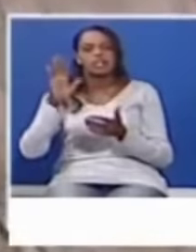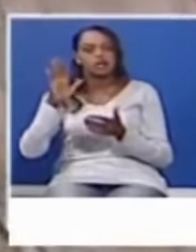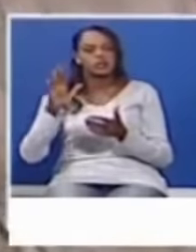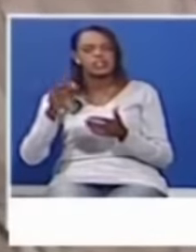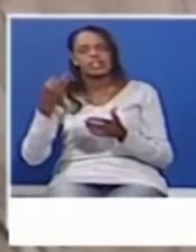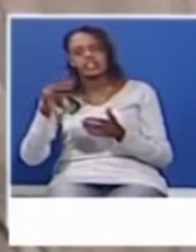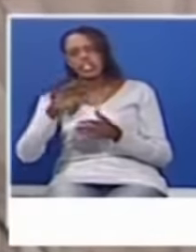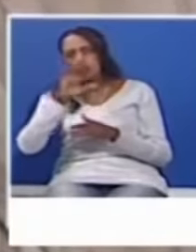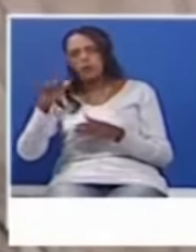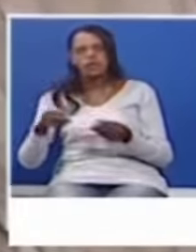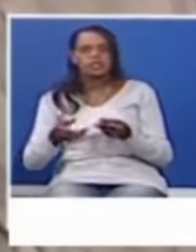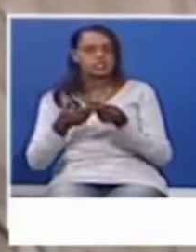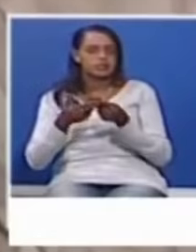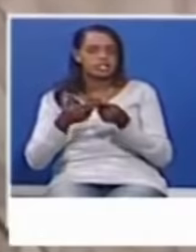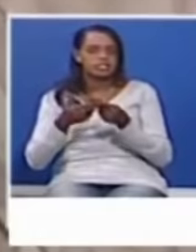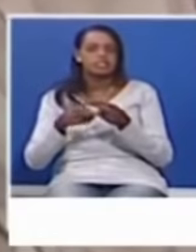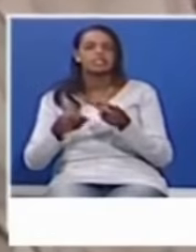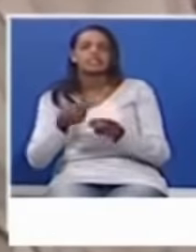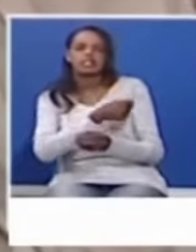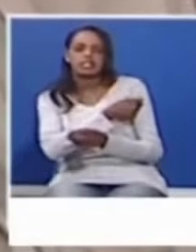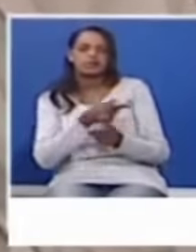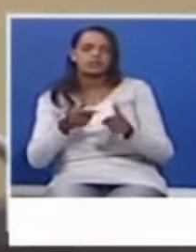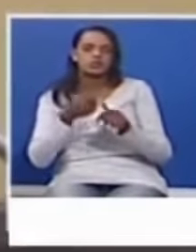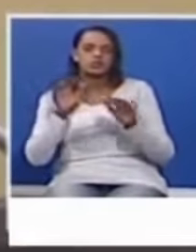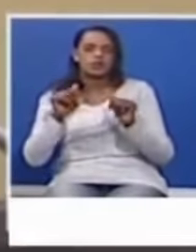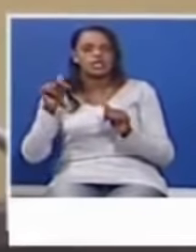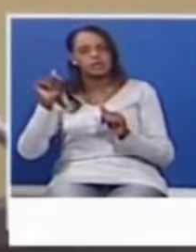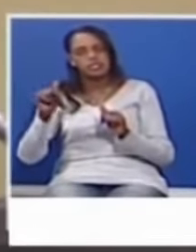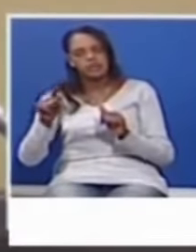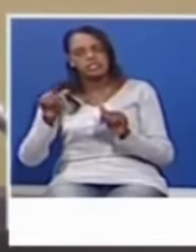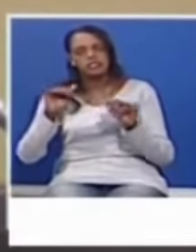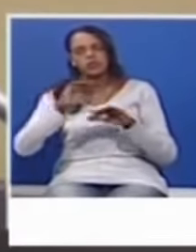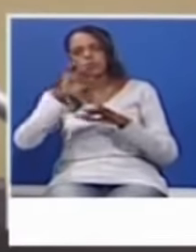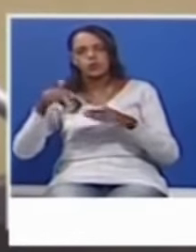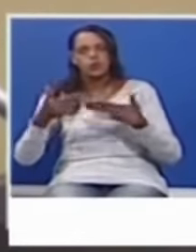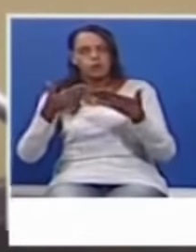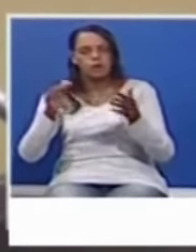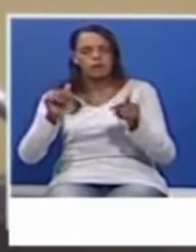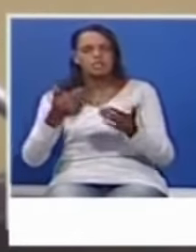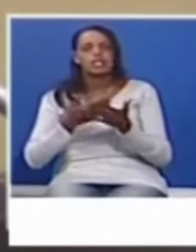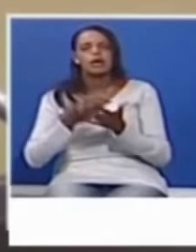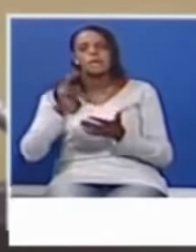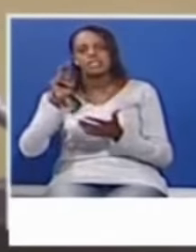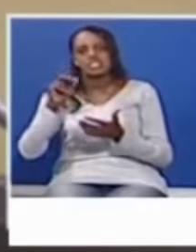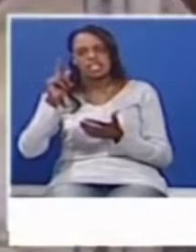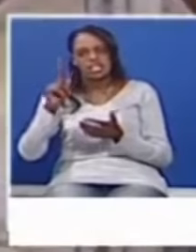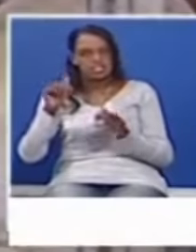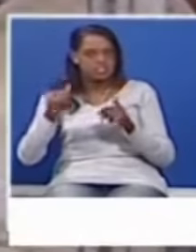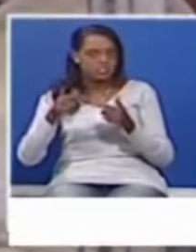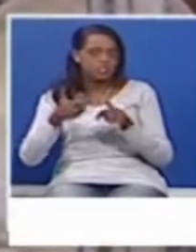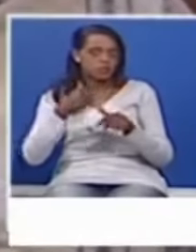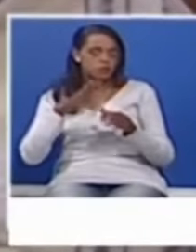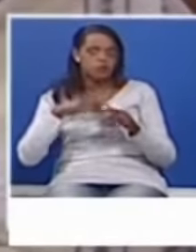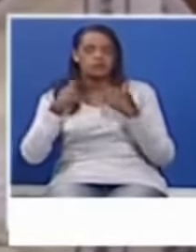ኩለን ትካላት ጥዕና ኣብያተ ትምህርትን ክታበት ክጅምር ምዃኑ ኣብ ከተማታትን ሓውሲ ከተማታትን ከኣ ካብ 21 ክሳብ 30 ሕዳር ክካየድ